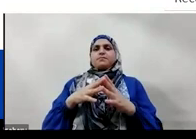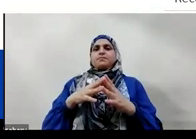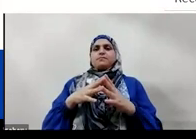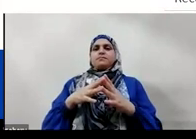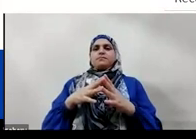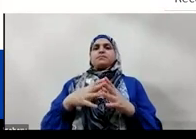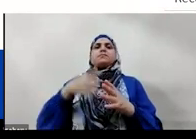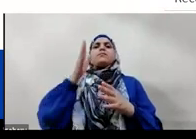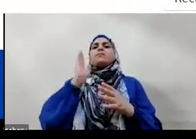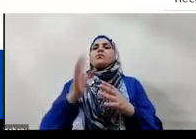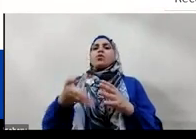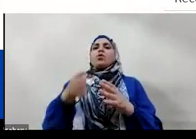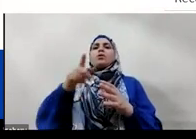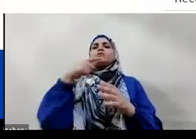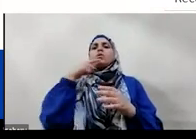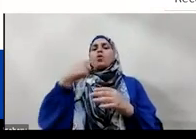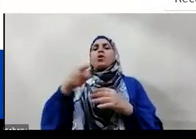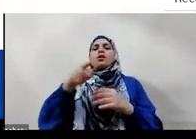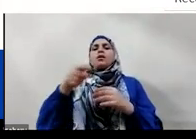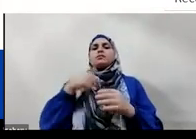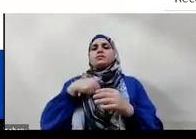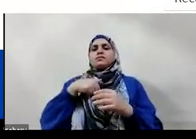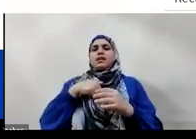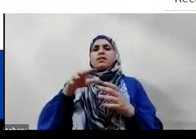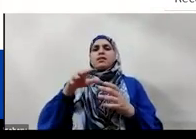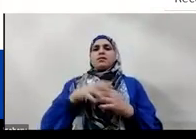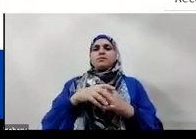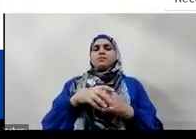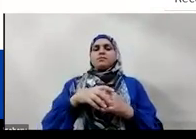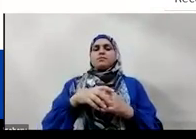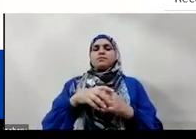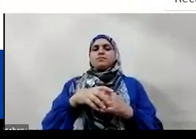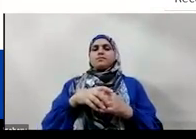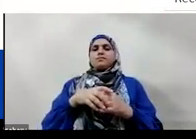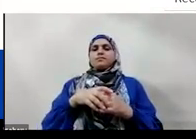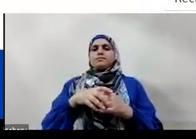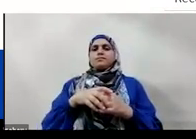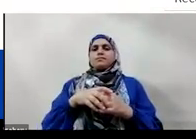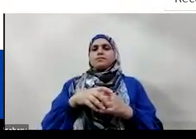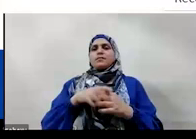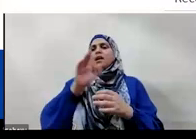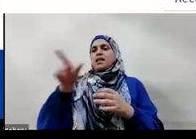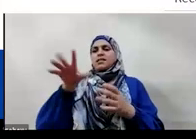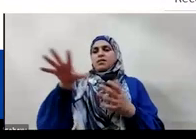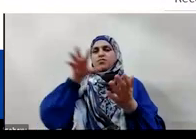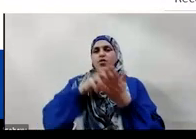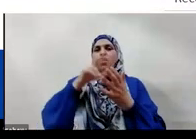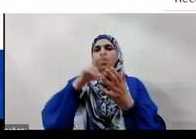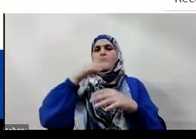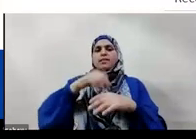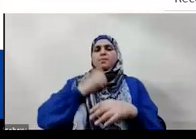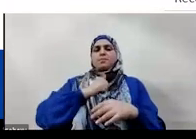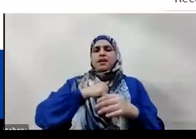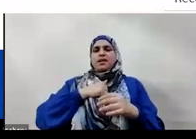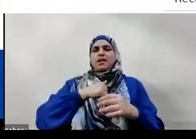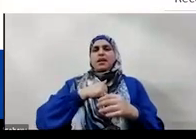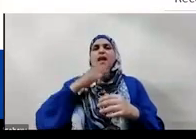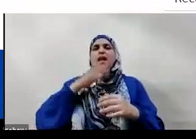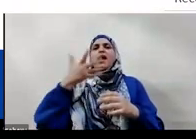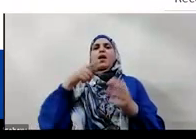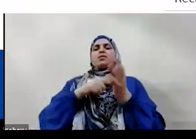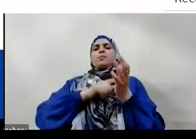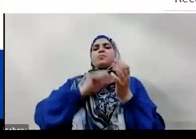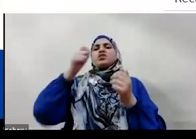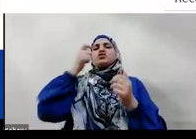ممكن بيقول لي انه presenting wording statistics or concept as your own which should be attributed to someone else or